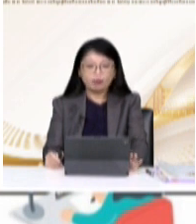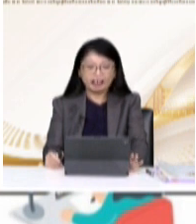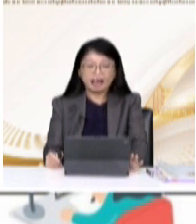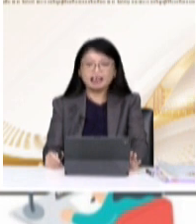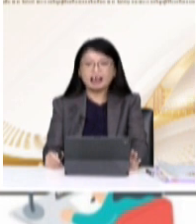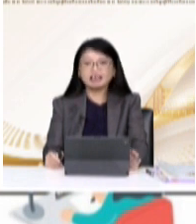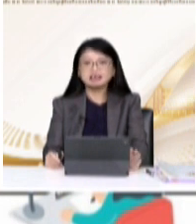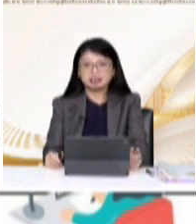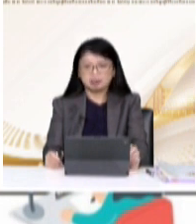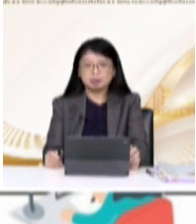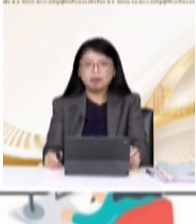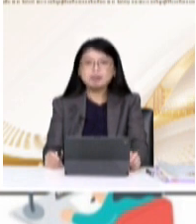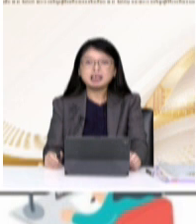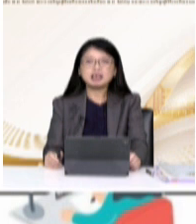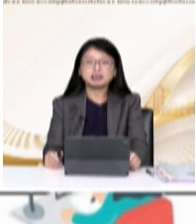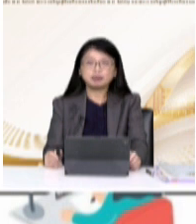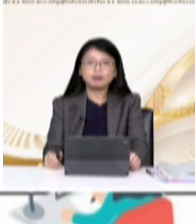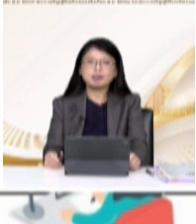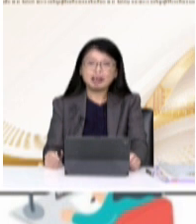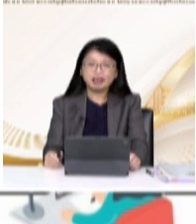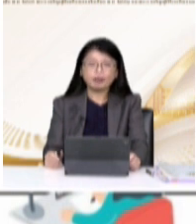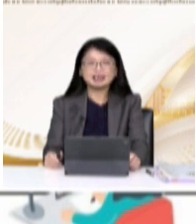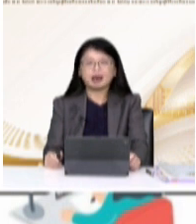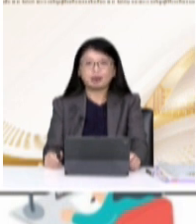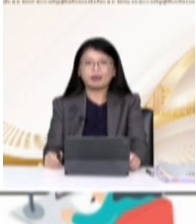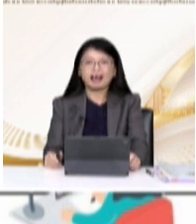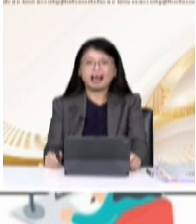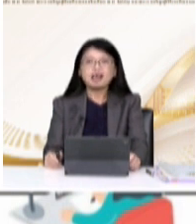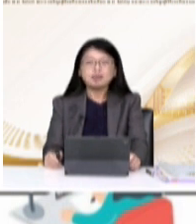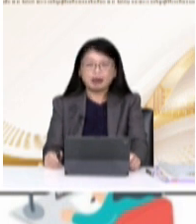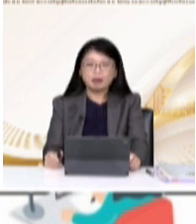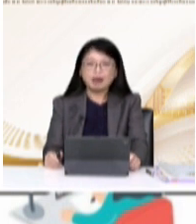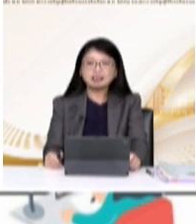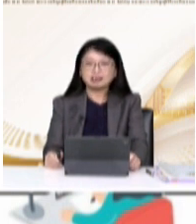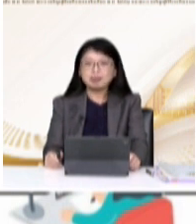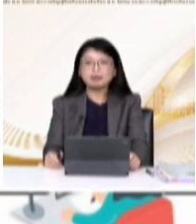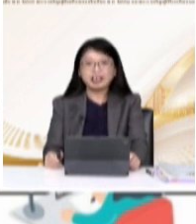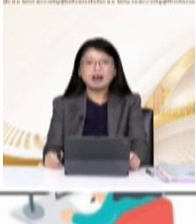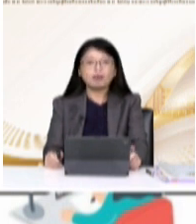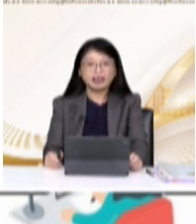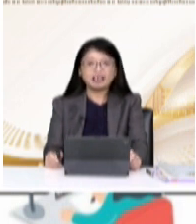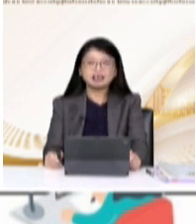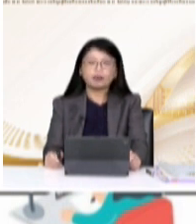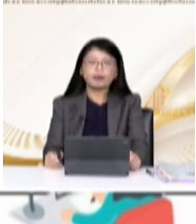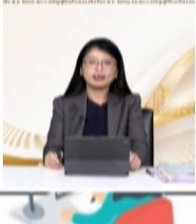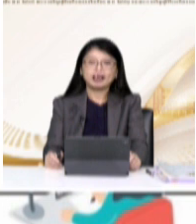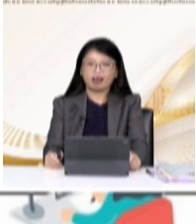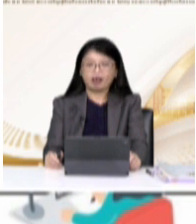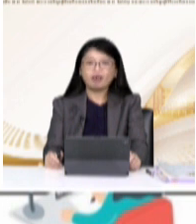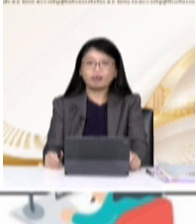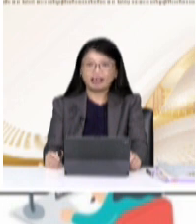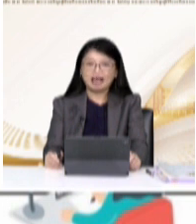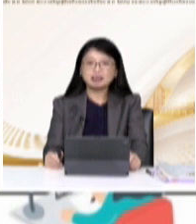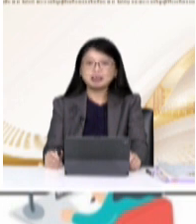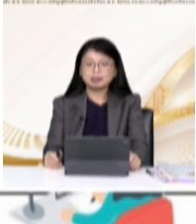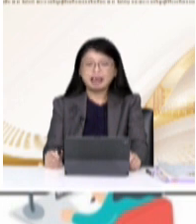องค์คณะนะคะจะต้องมีจำนวนไม่น้อยกว่า3คนนะคะหมายความว่าเธอต้องมีหัวหน้าองค์คณะ1คนแล้วก็